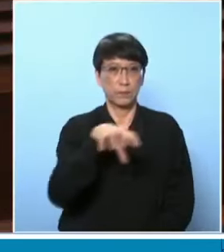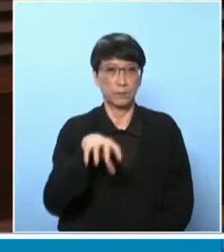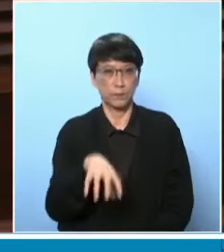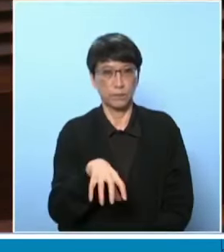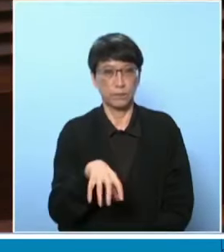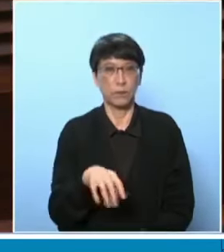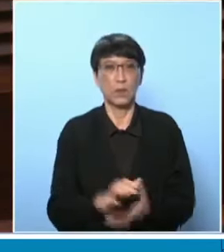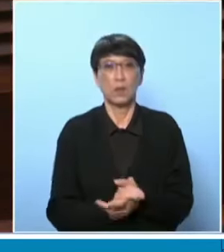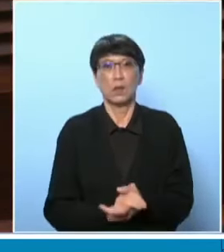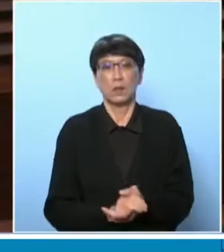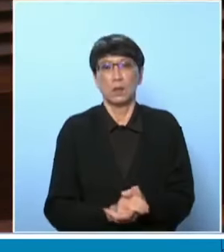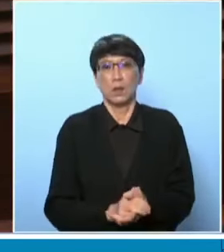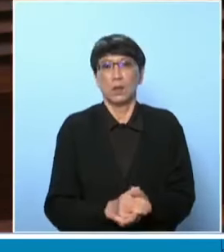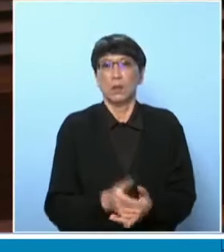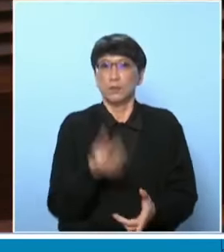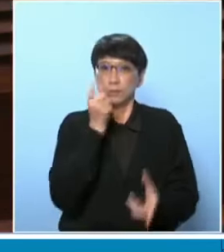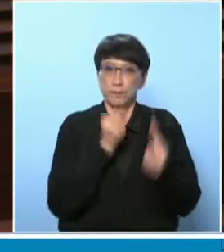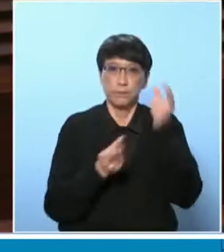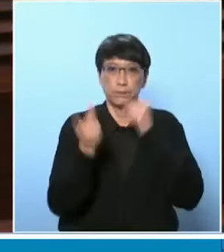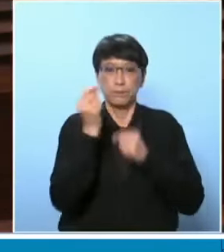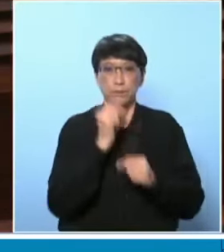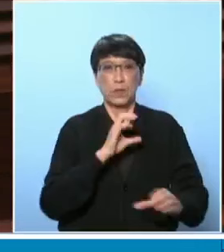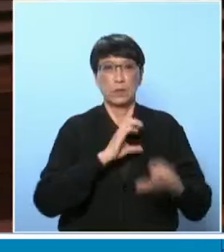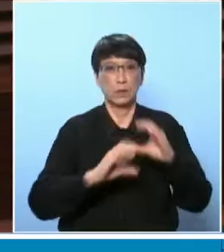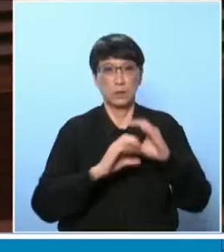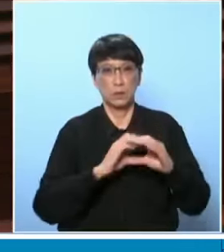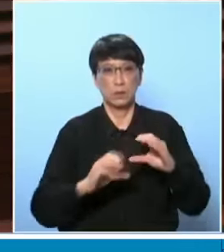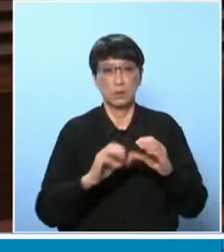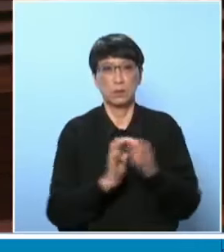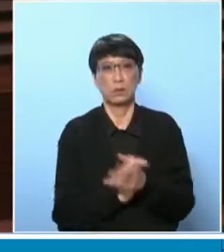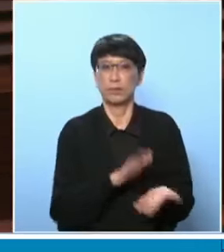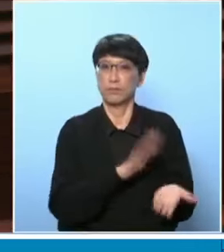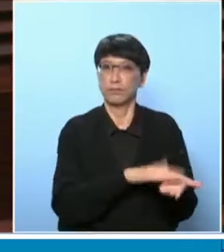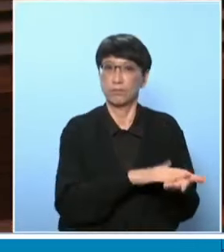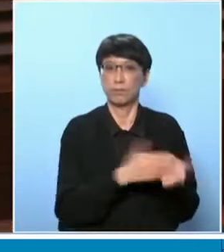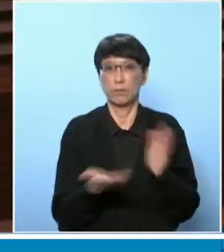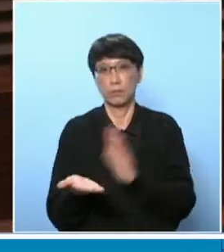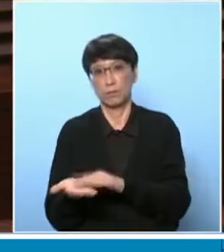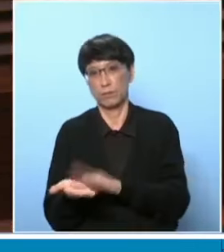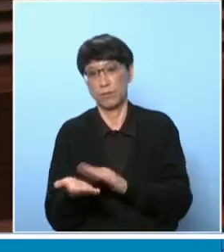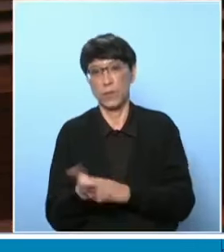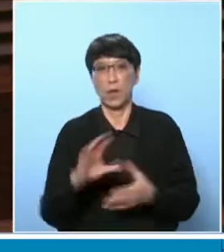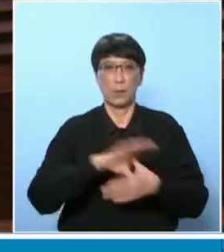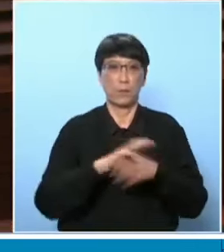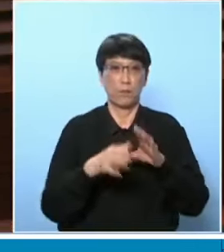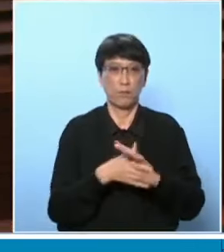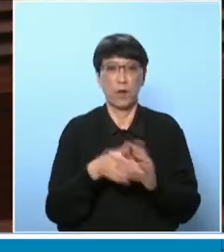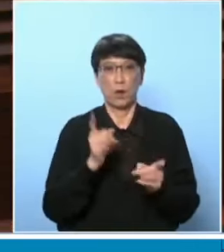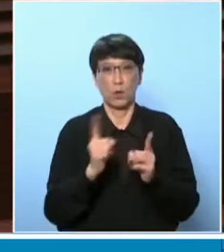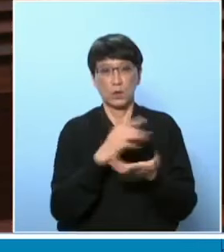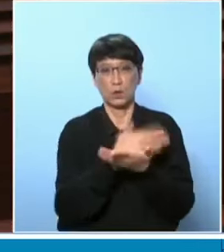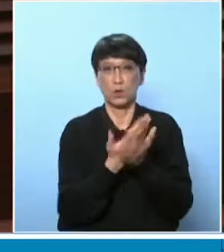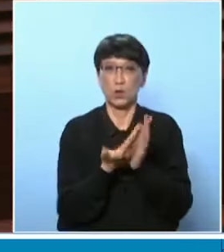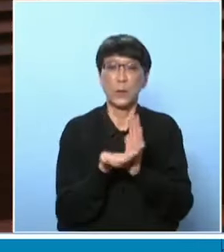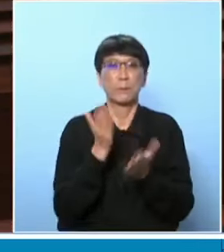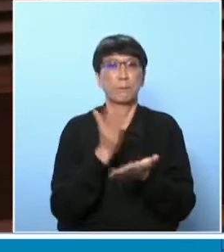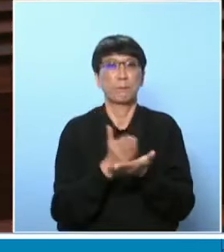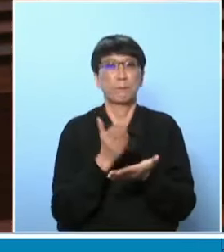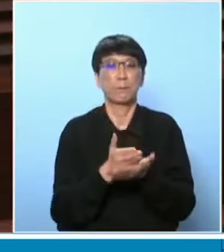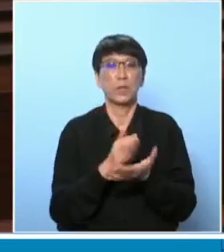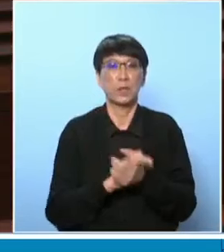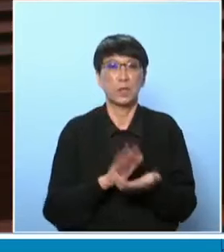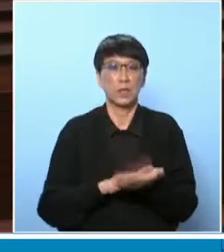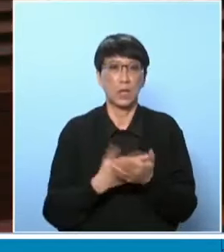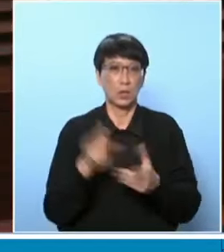大家嘅互相了解、互相嘅溝通，令到大家可以互相欣賞，亦都睇到大家文化或者其他上邊嘅差異。但係